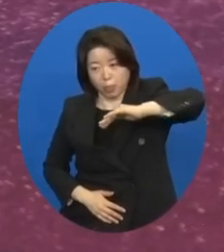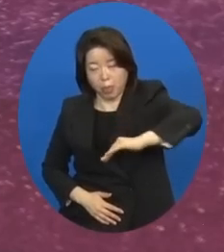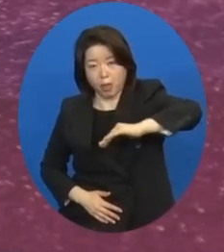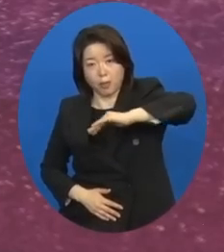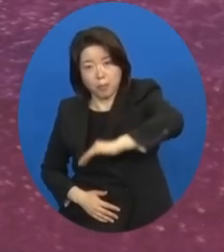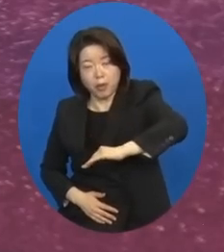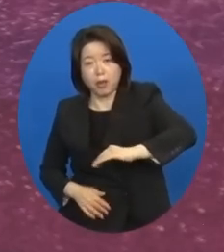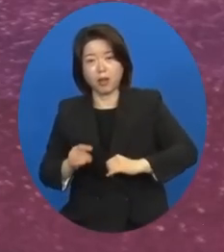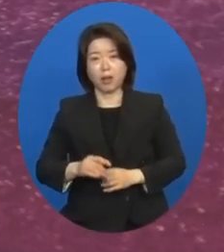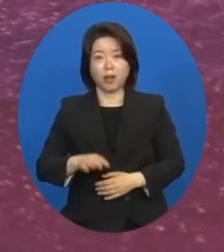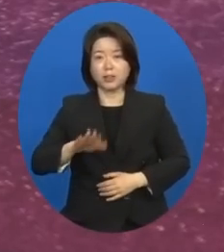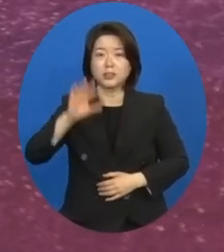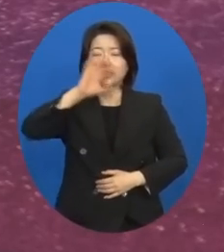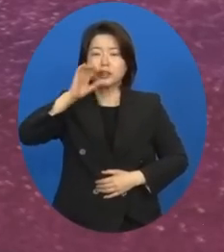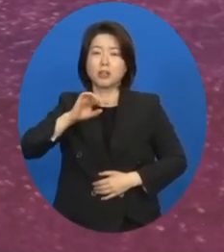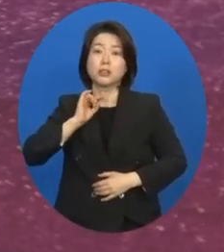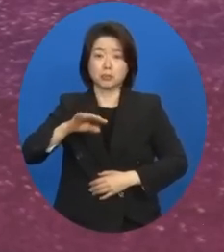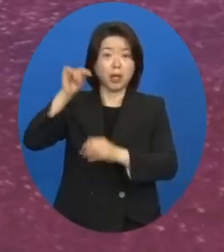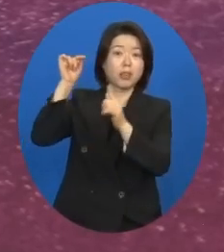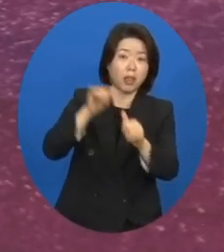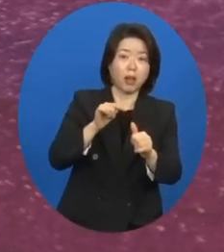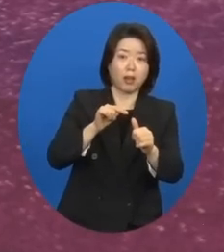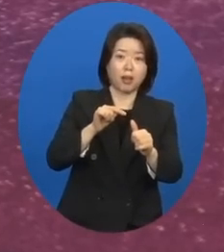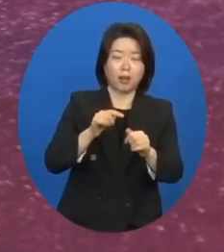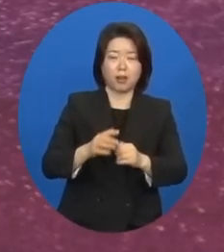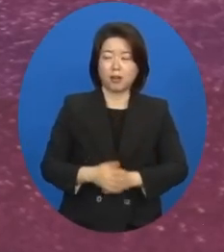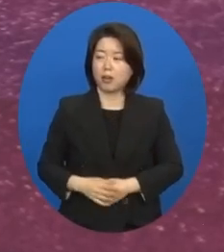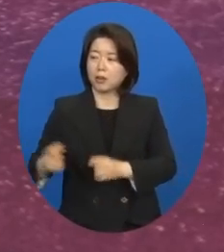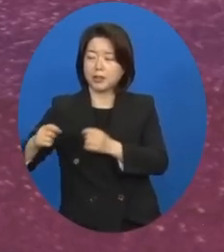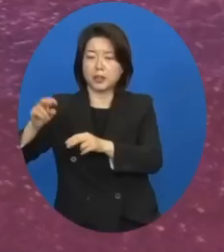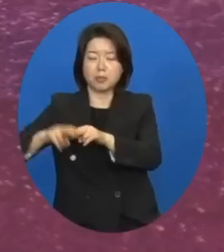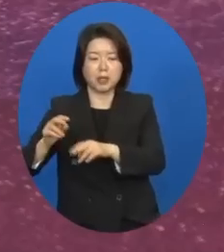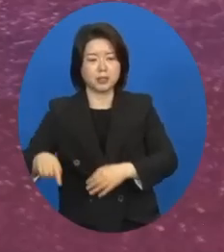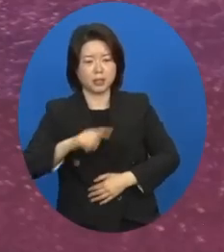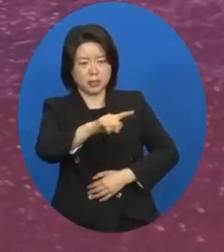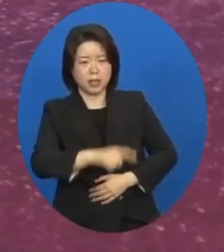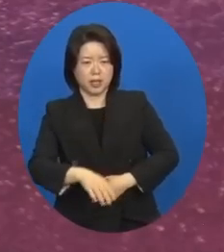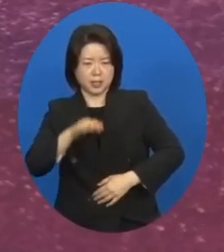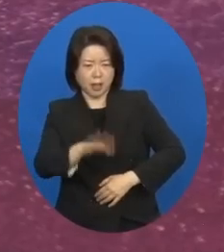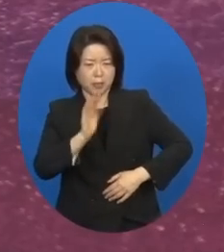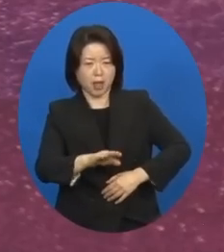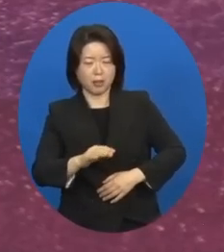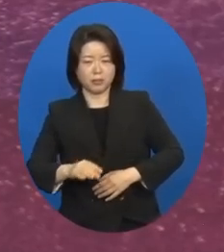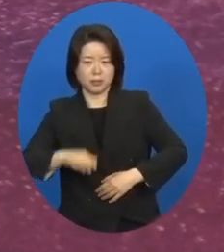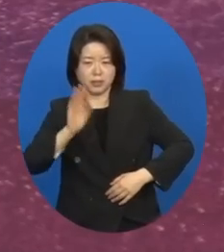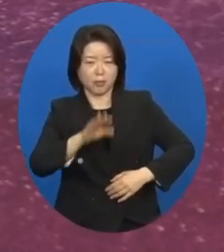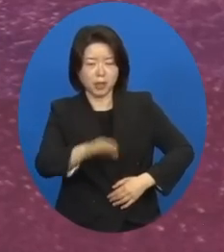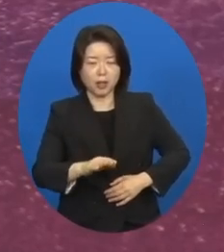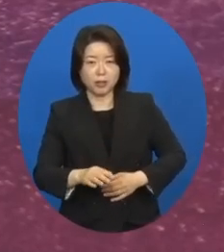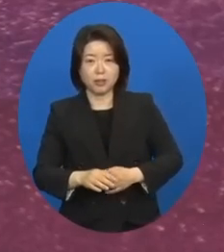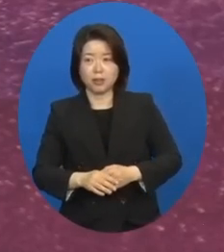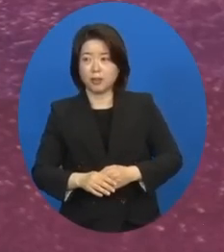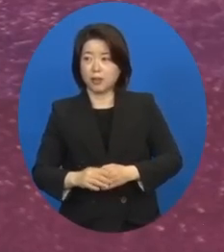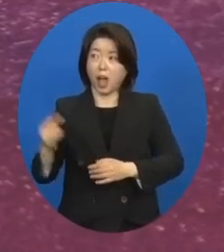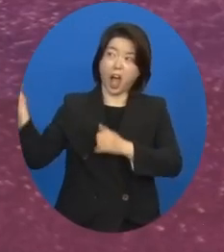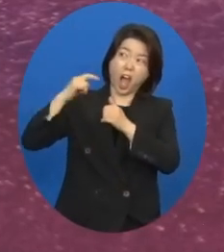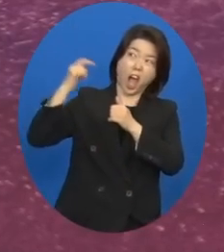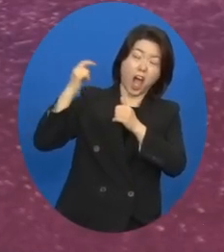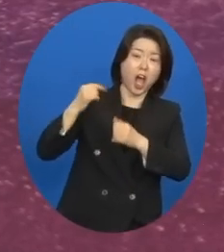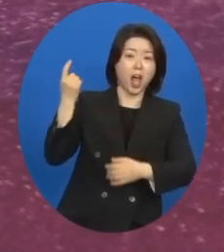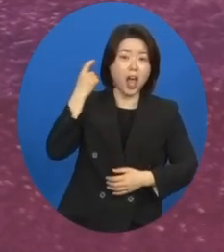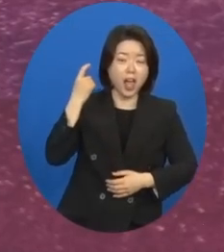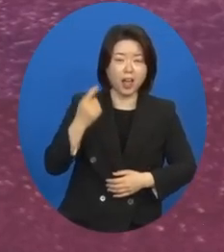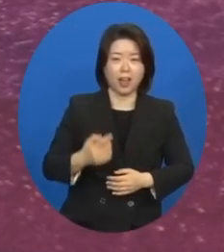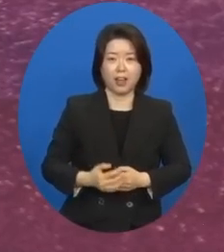브레이크 밟는 연습을 계속해서 시키는 것입니다. 그것도 옆에서 계속해서 외치는 거예요. 더블 더블 더블로 브레이크를 밟는다는 거예요.